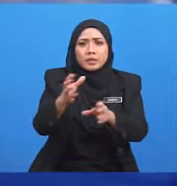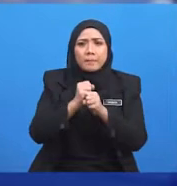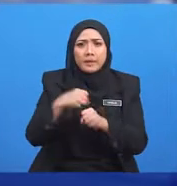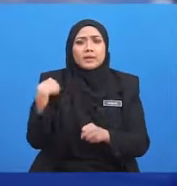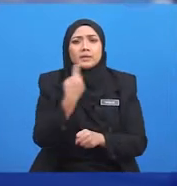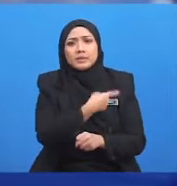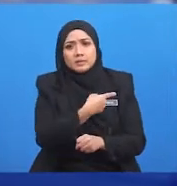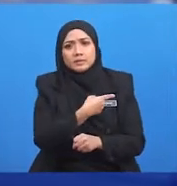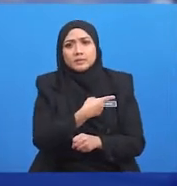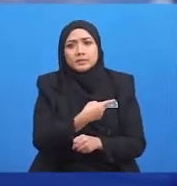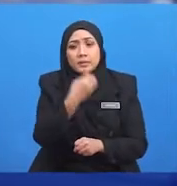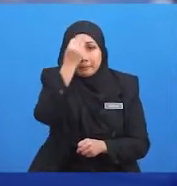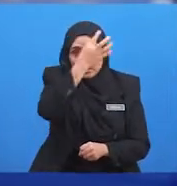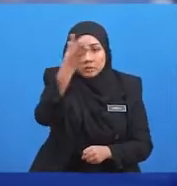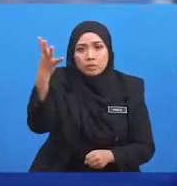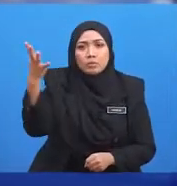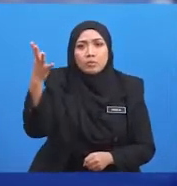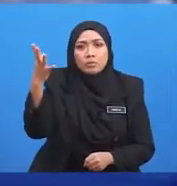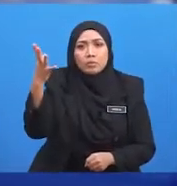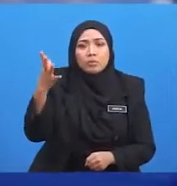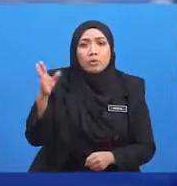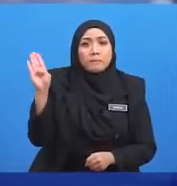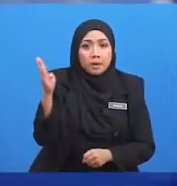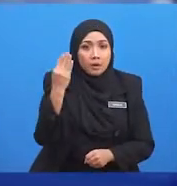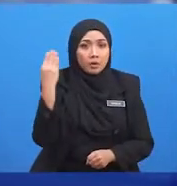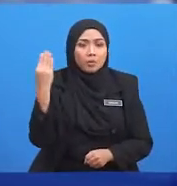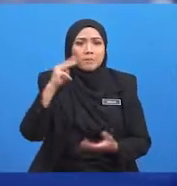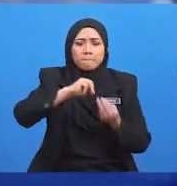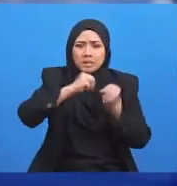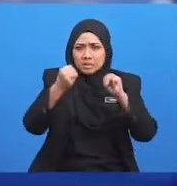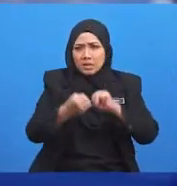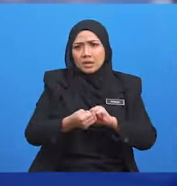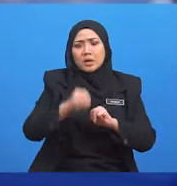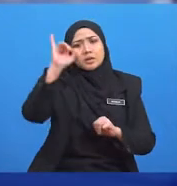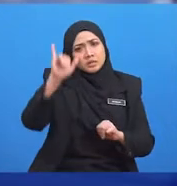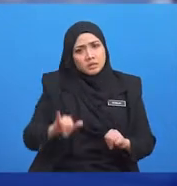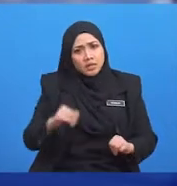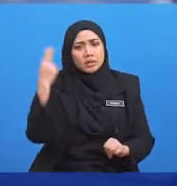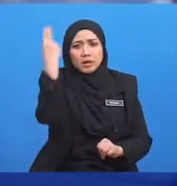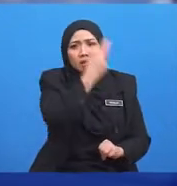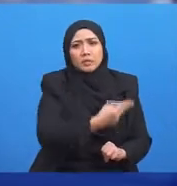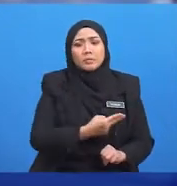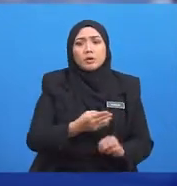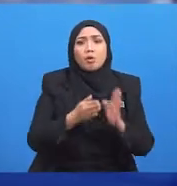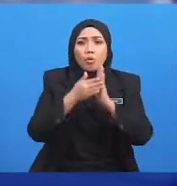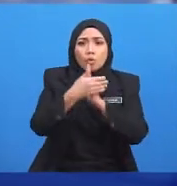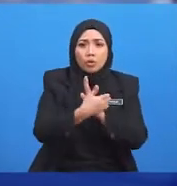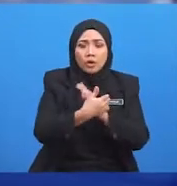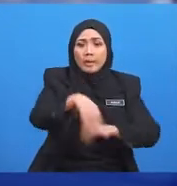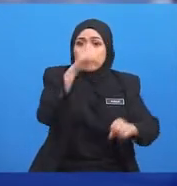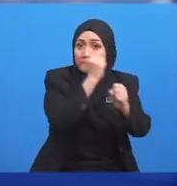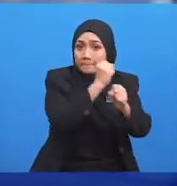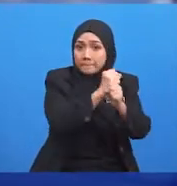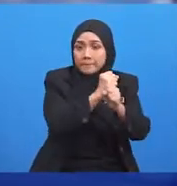dapatlah kita nyatakan bahawa masalah yang dihadapi oleh petugas